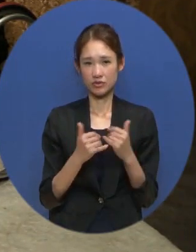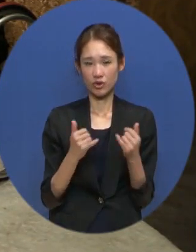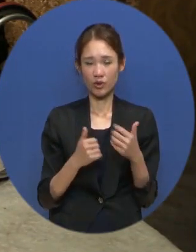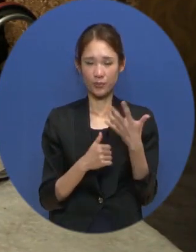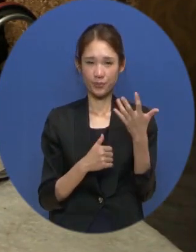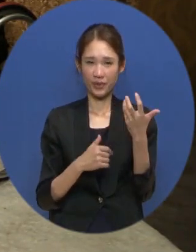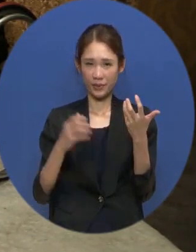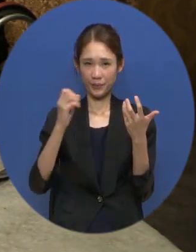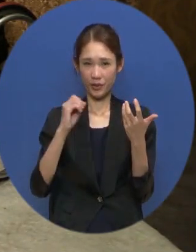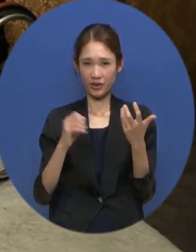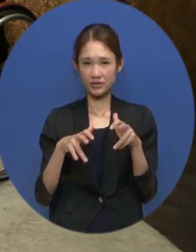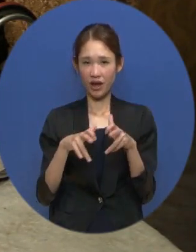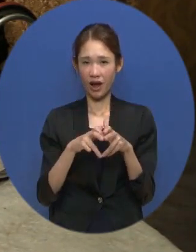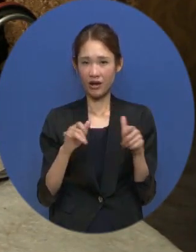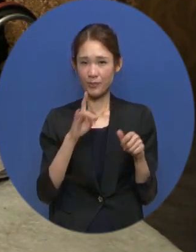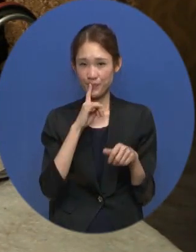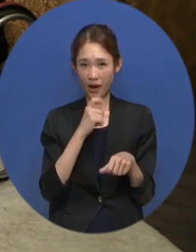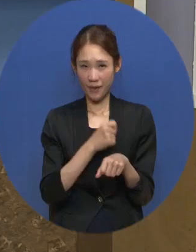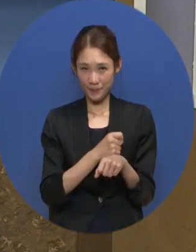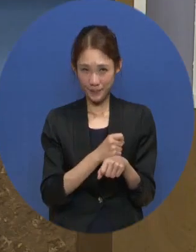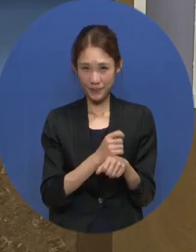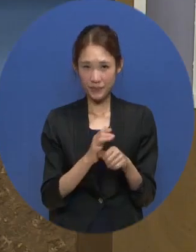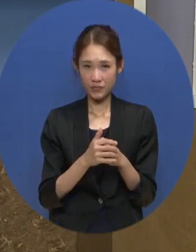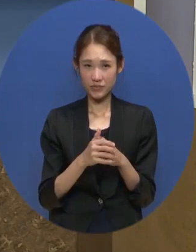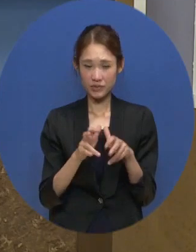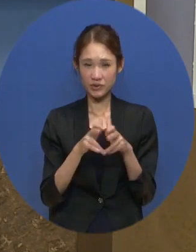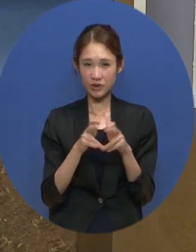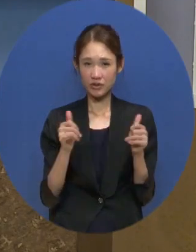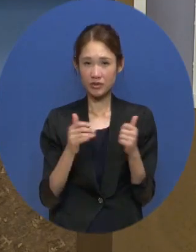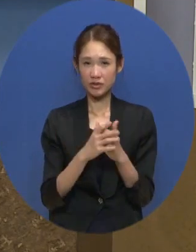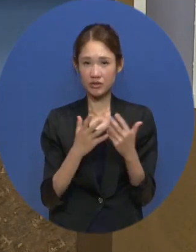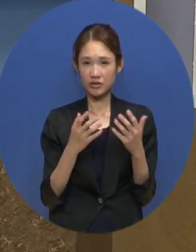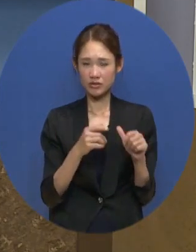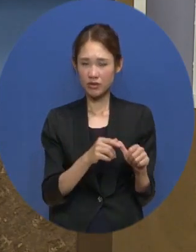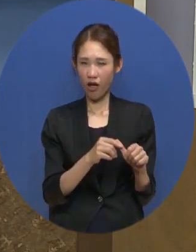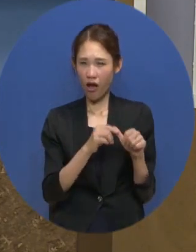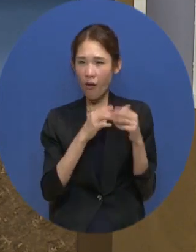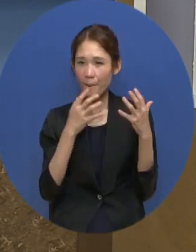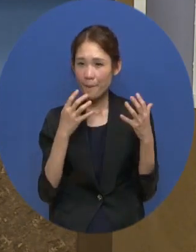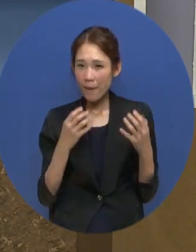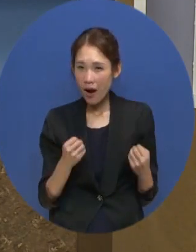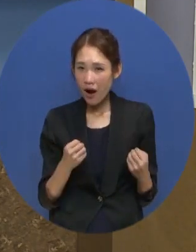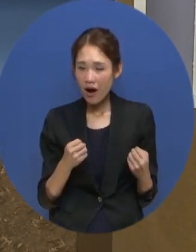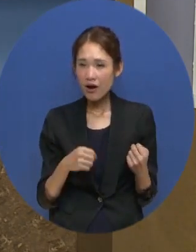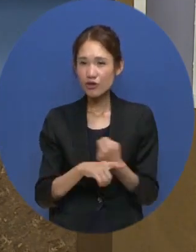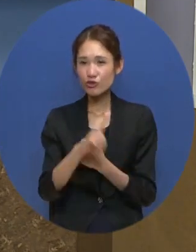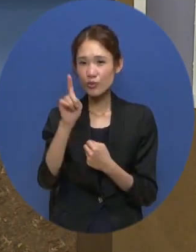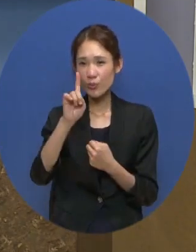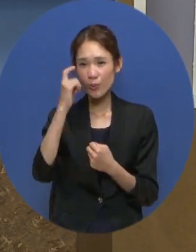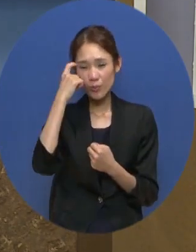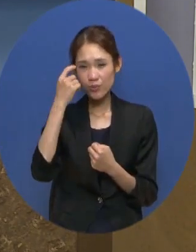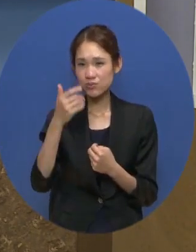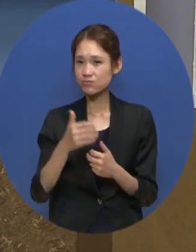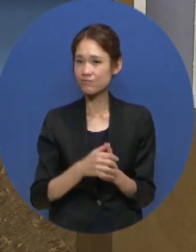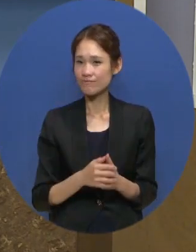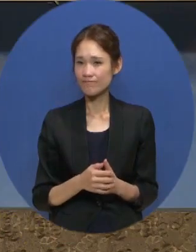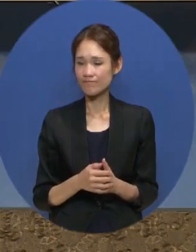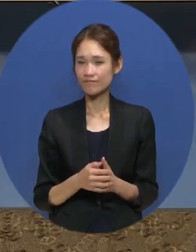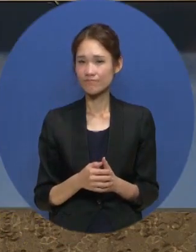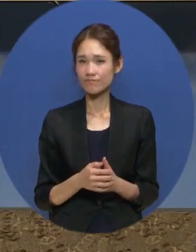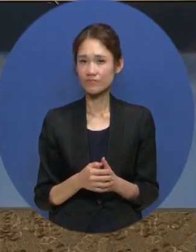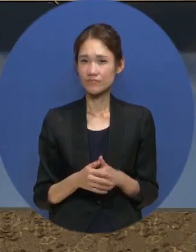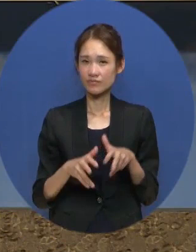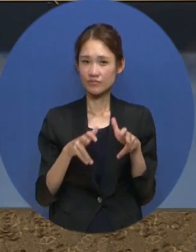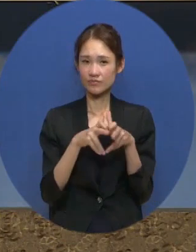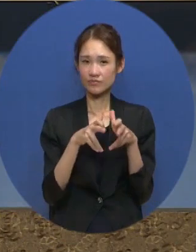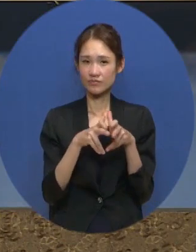이제 장애인이다라고 말씀을 해 주셨습니다. 이렇게 장애인을 많이 채용한 이유가 있으신가요?